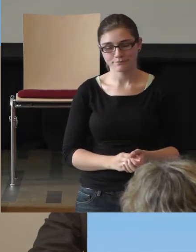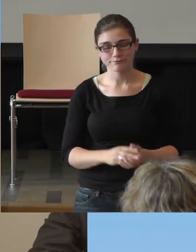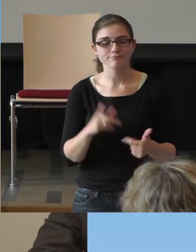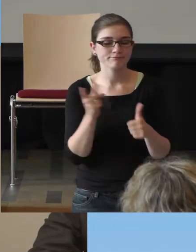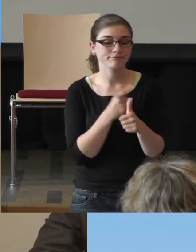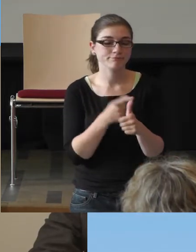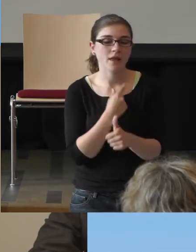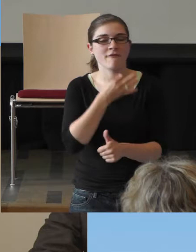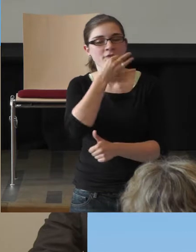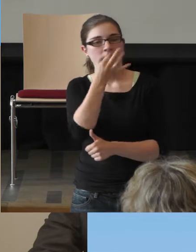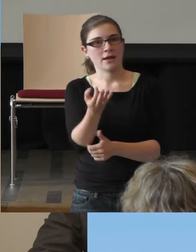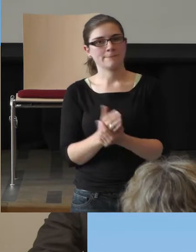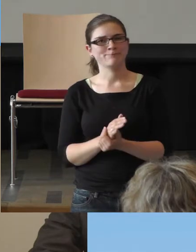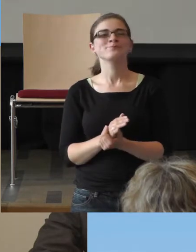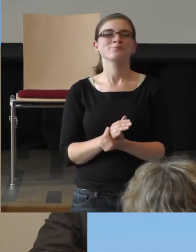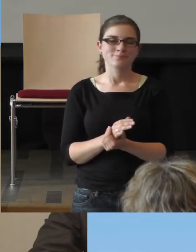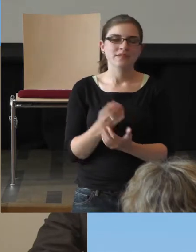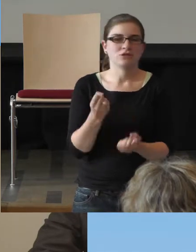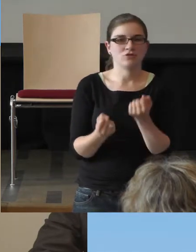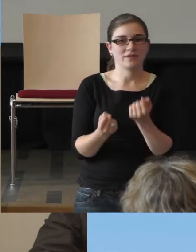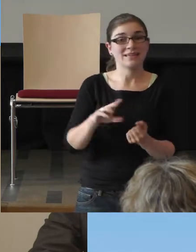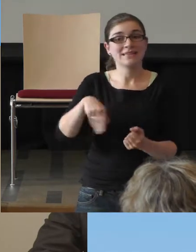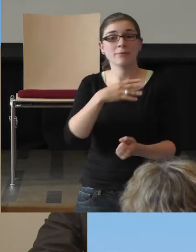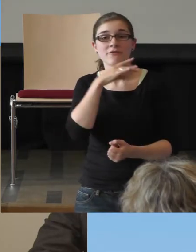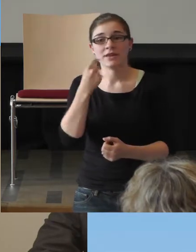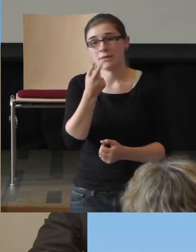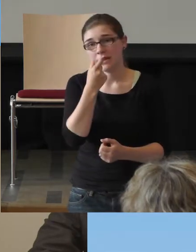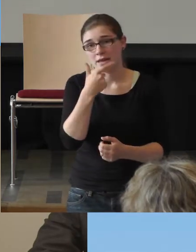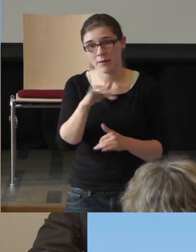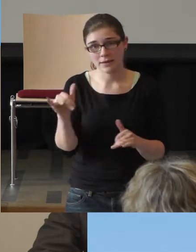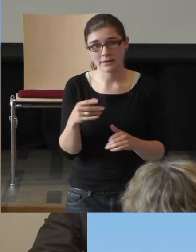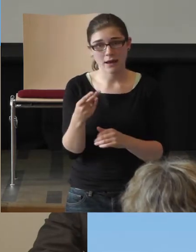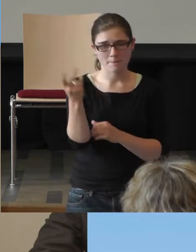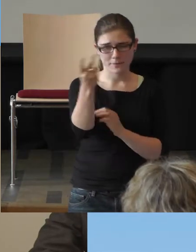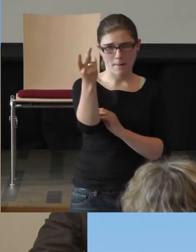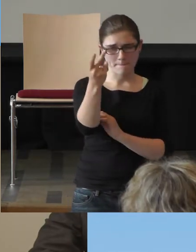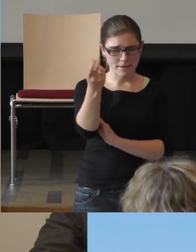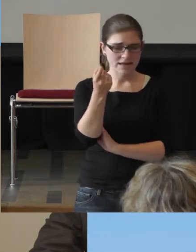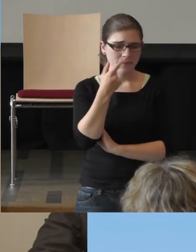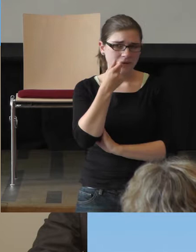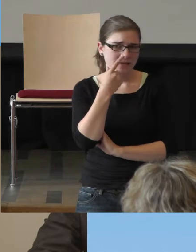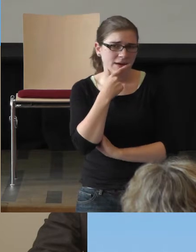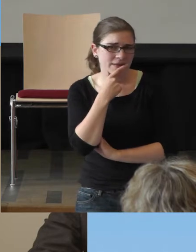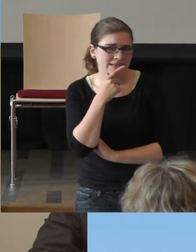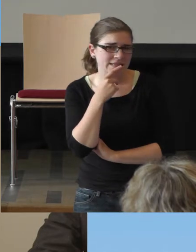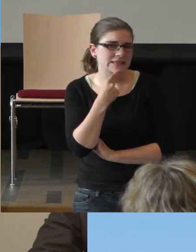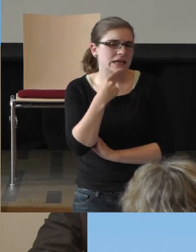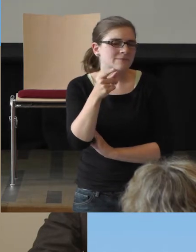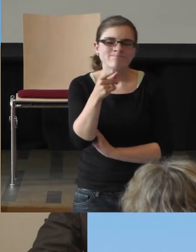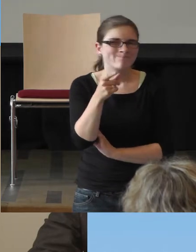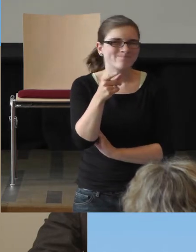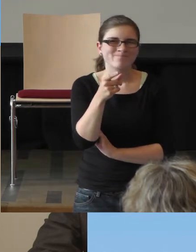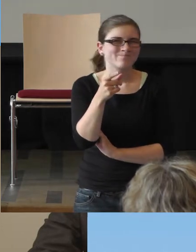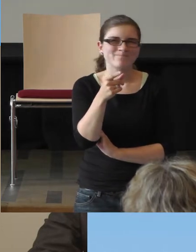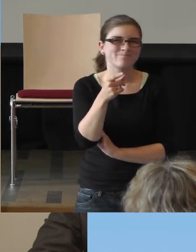Medikamenten. Das ist schwierig, in der Tat gibt es eine Reihe von Medikamenten, aber die von Ihnen genannten zählen jetzt nicht so sehr dazu.